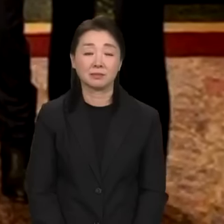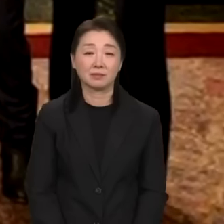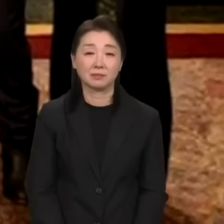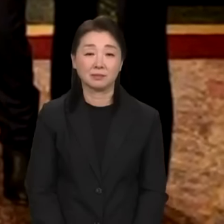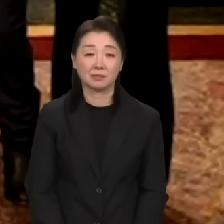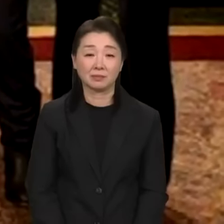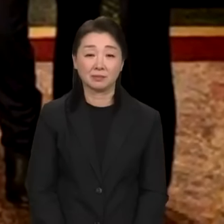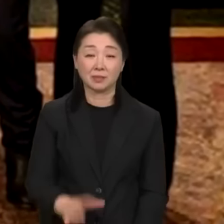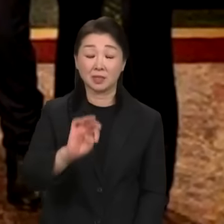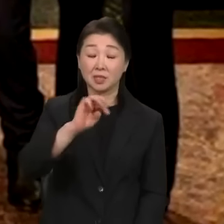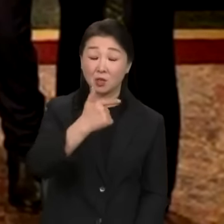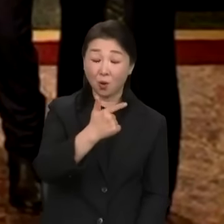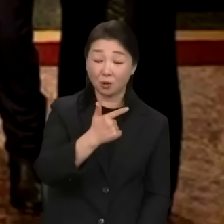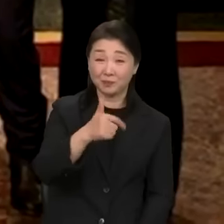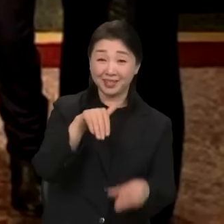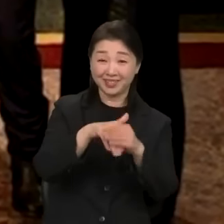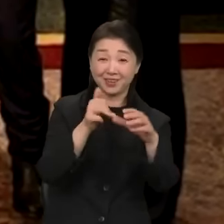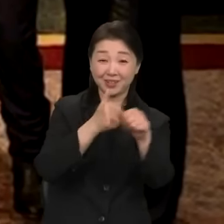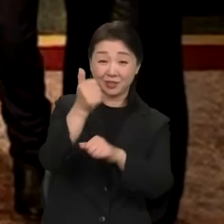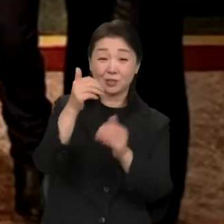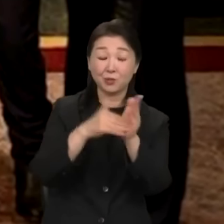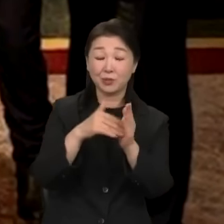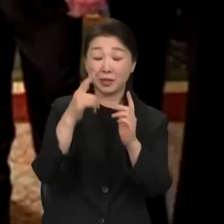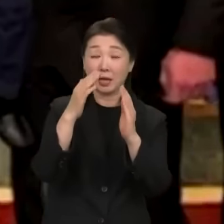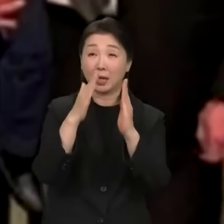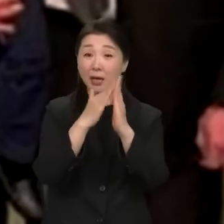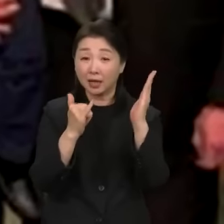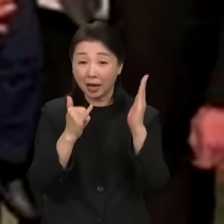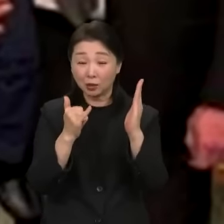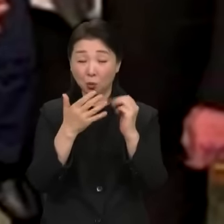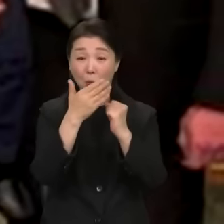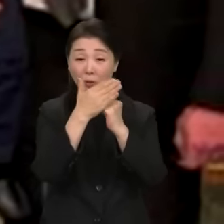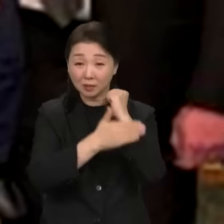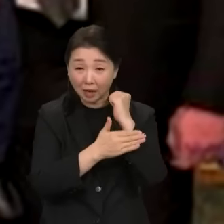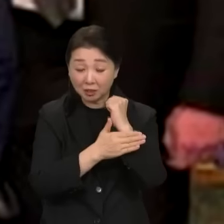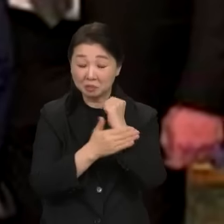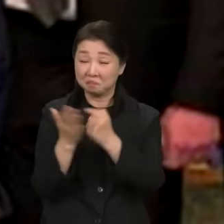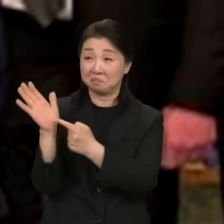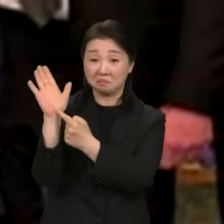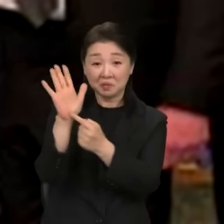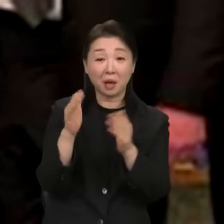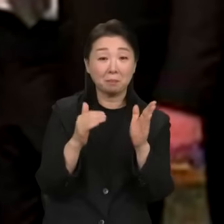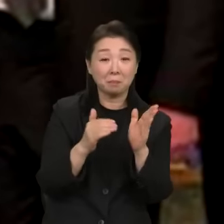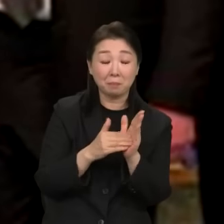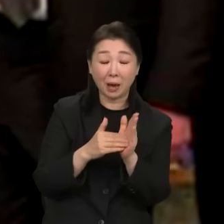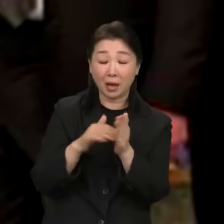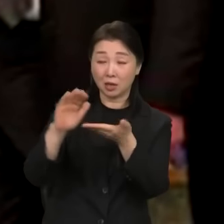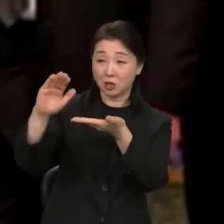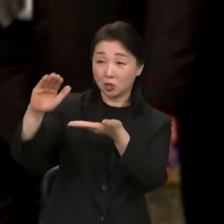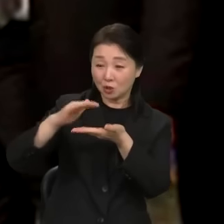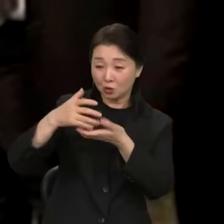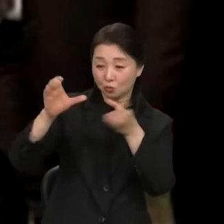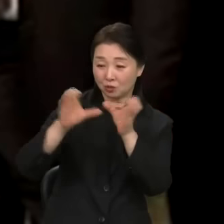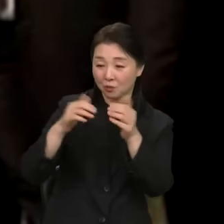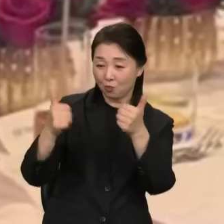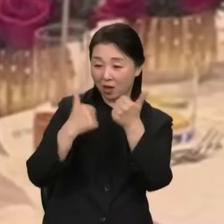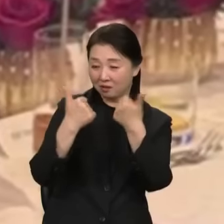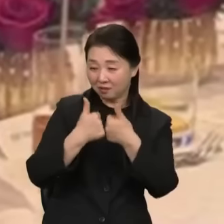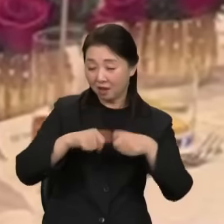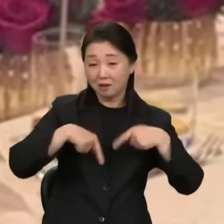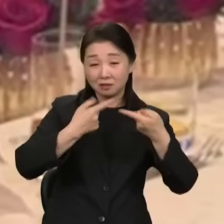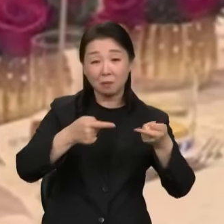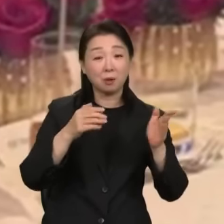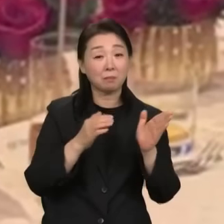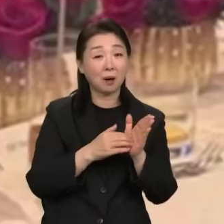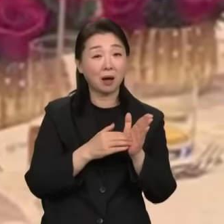머스크는 선거 승리 직후 가족 사진에 외부인으로 유일하게 등장했고 인수팀 회의에도 참석했습니다